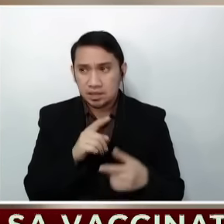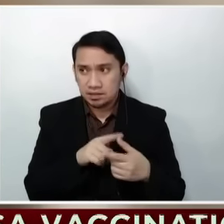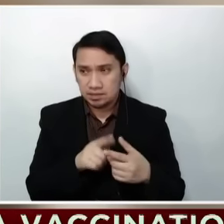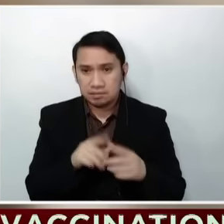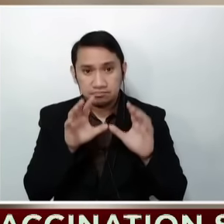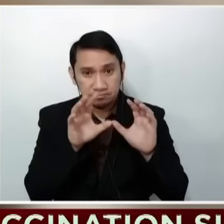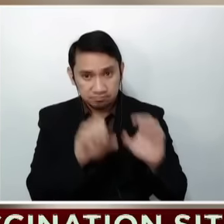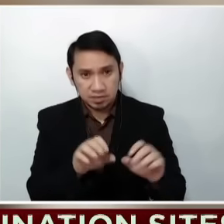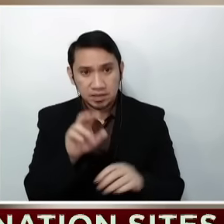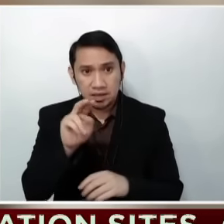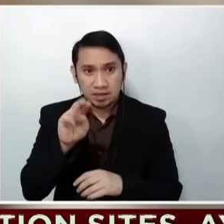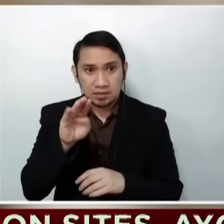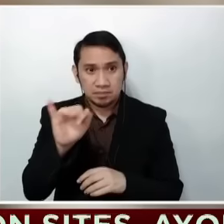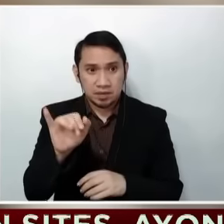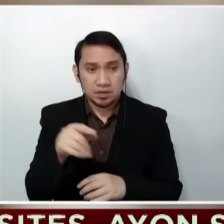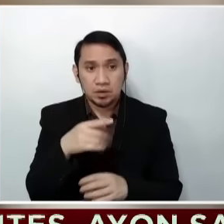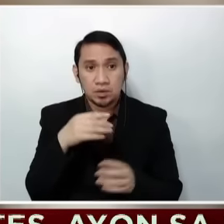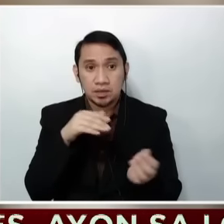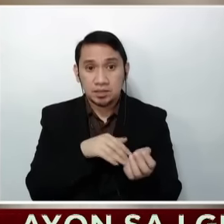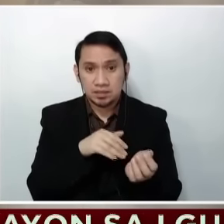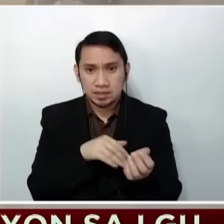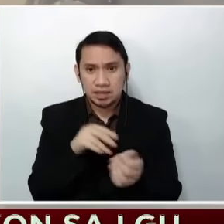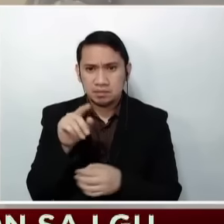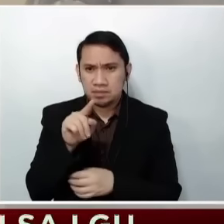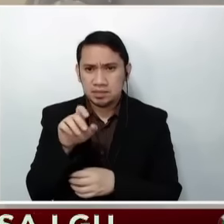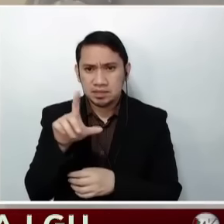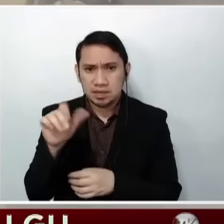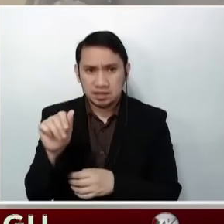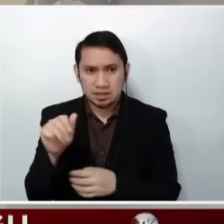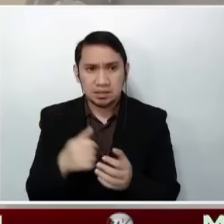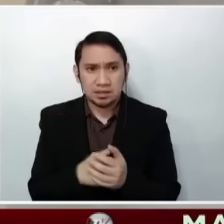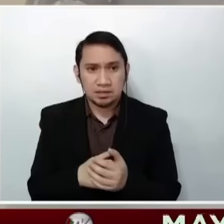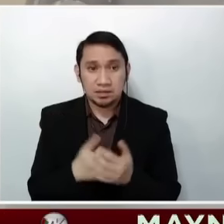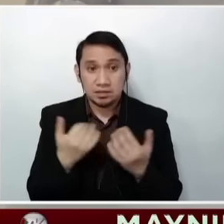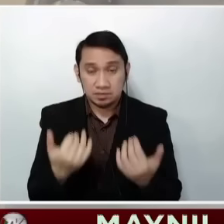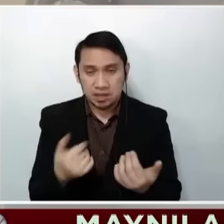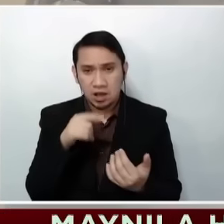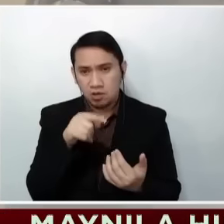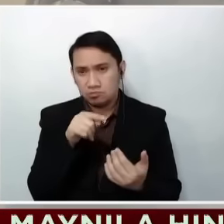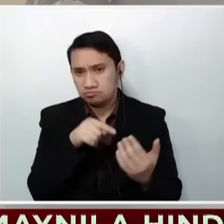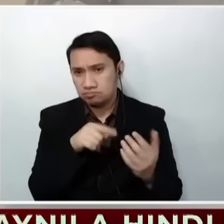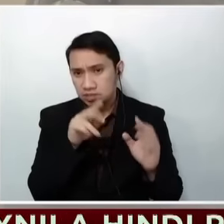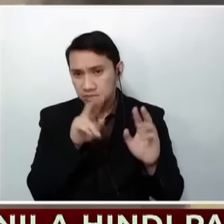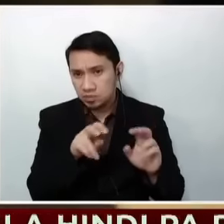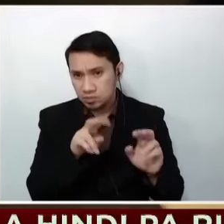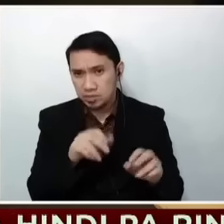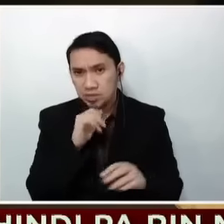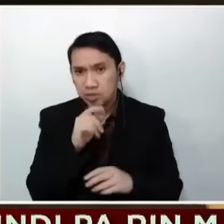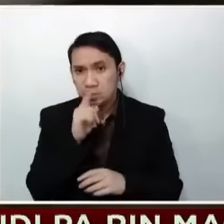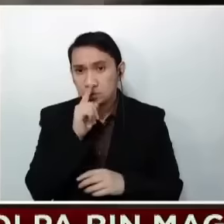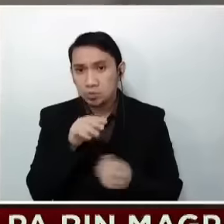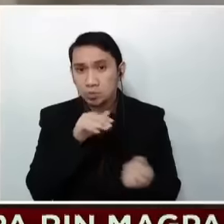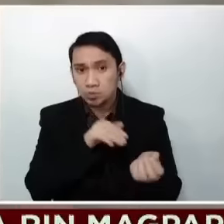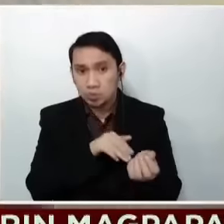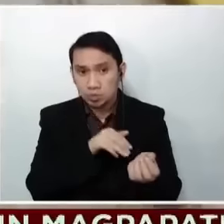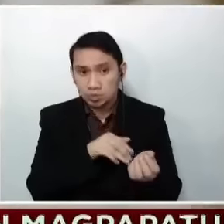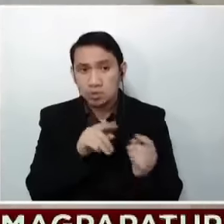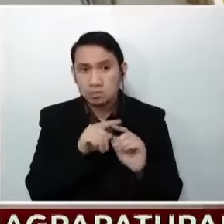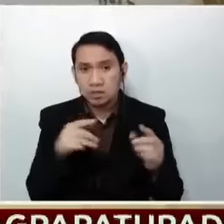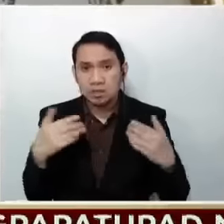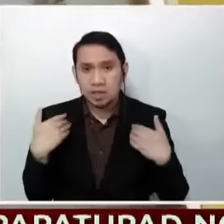ng NBI ang nagpakilalang si Doktora Zella Pablo. Lumalabas sa investigasyon na hindi siya isang doktor. Bagamat may mga